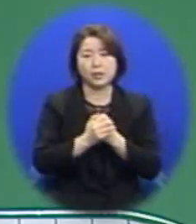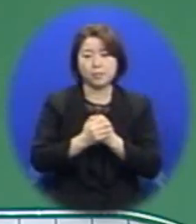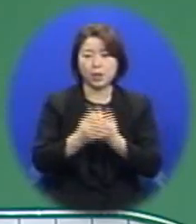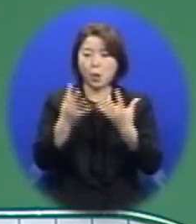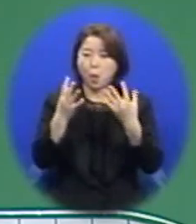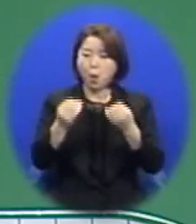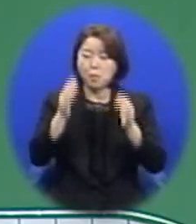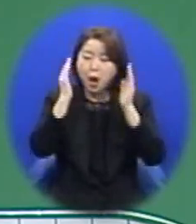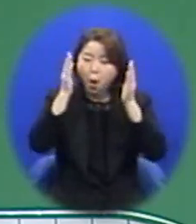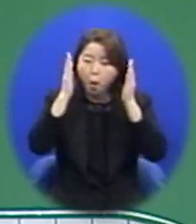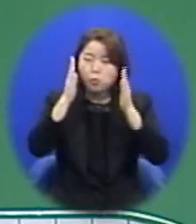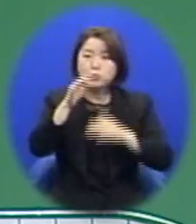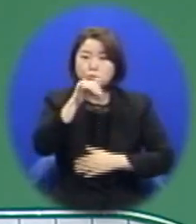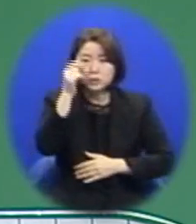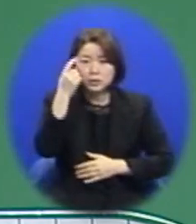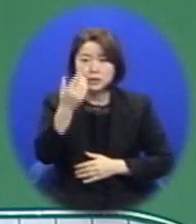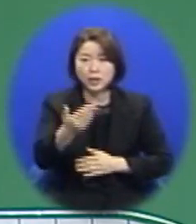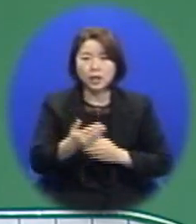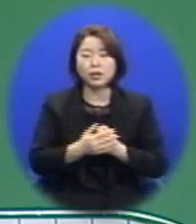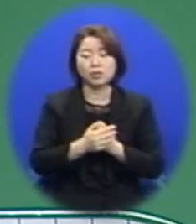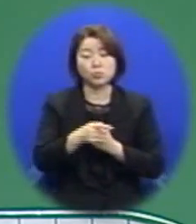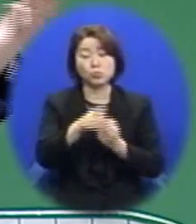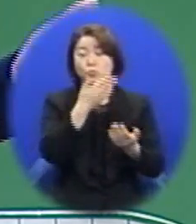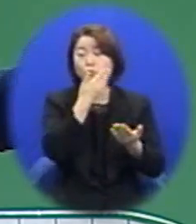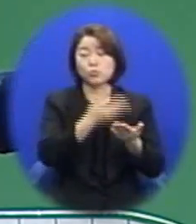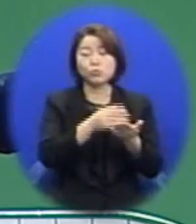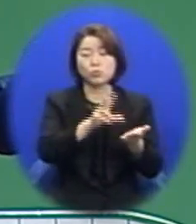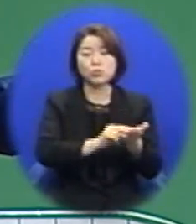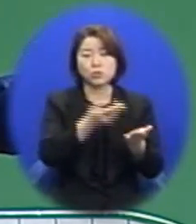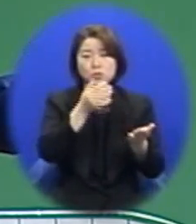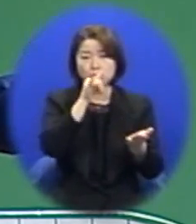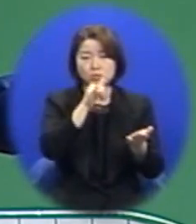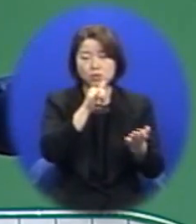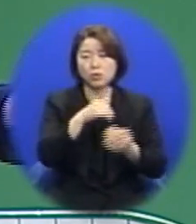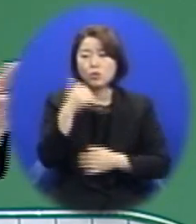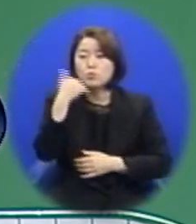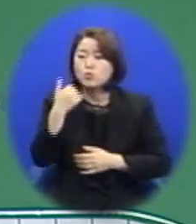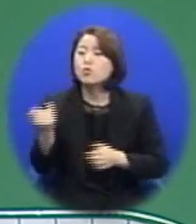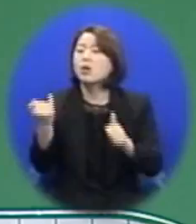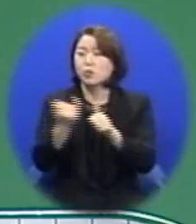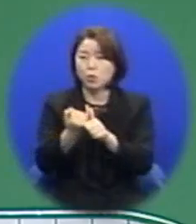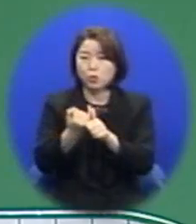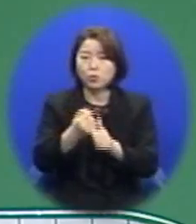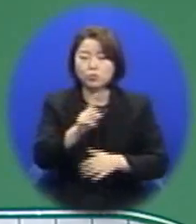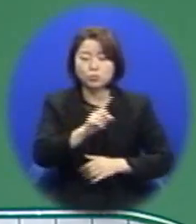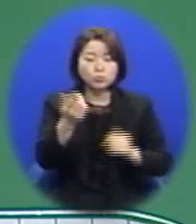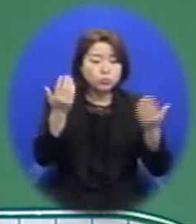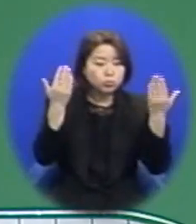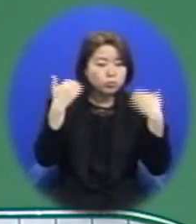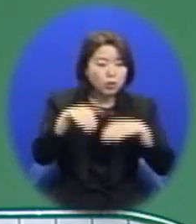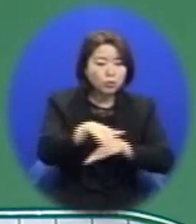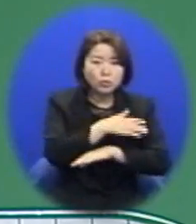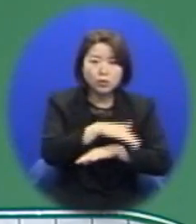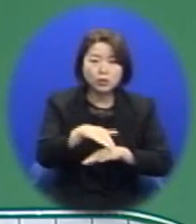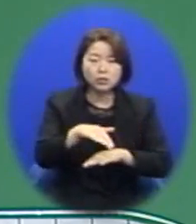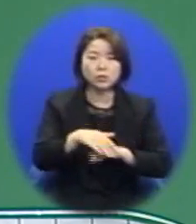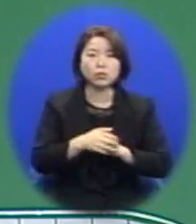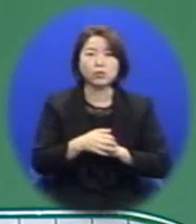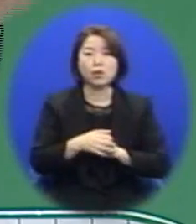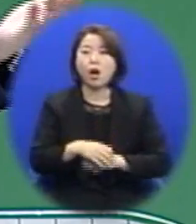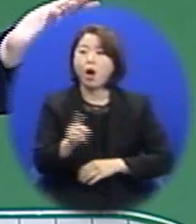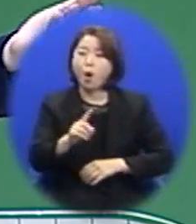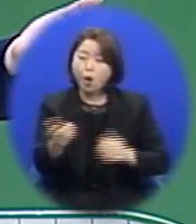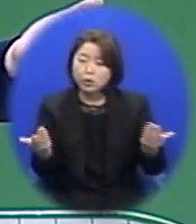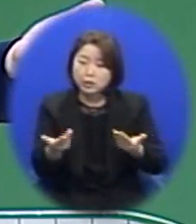수 있었느냐 그것도 중요한 문제겠죠. 누구랑 결혼했느냐, 어느 학교를 다녔느냐,